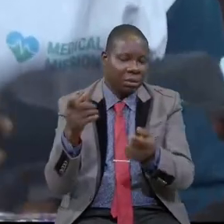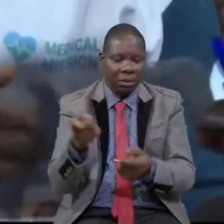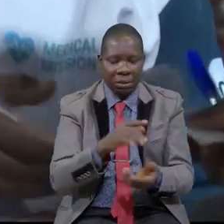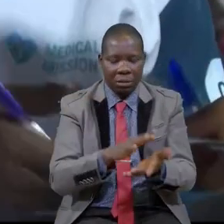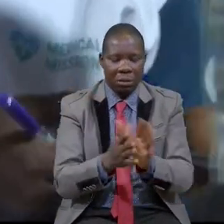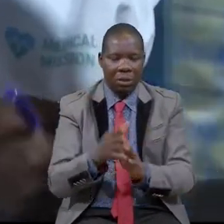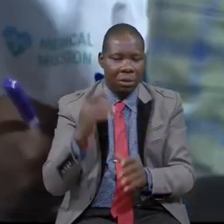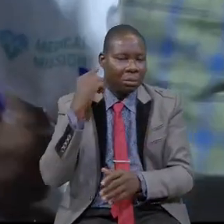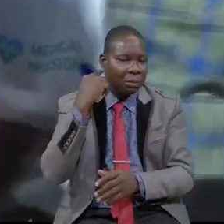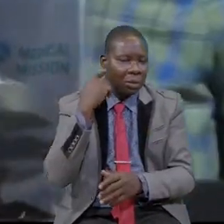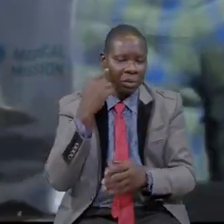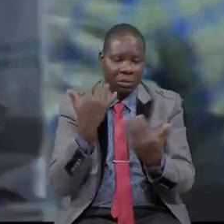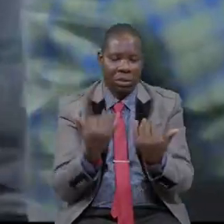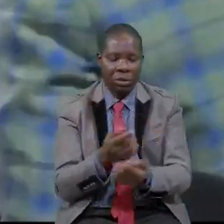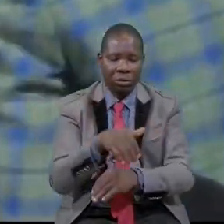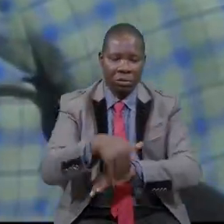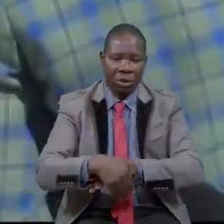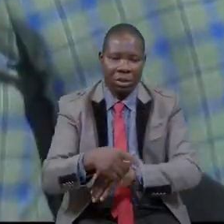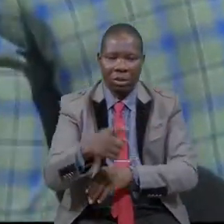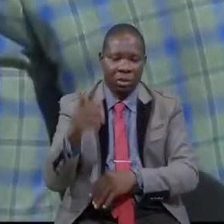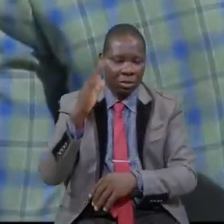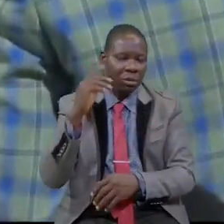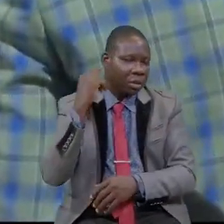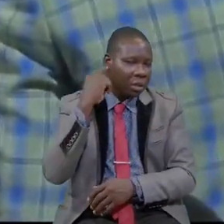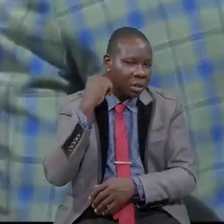soir, Dieu fera quelque chose.